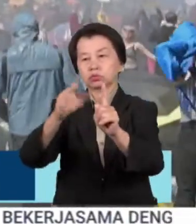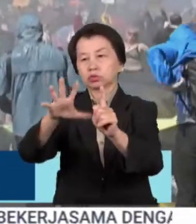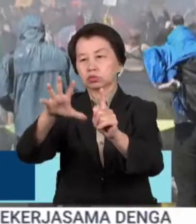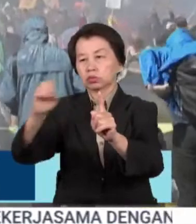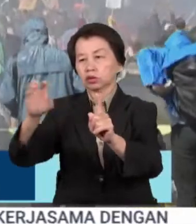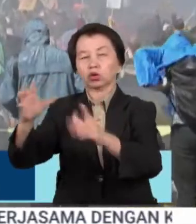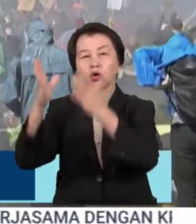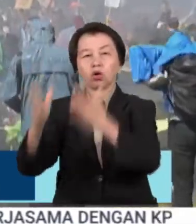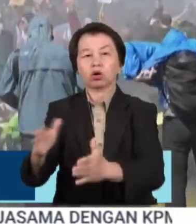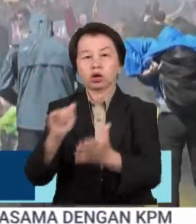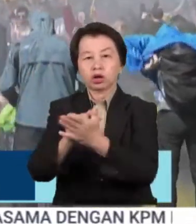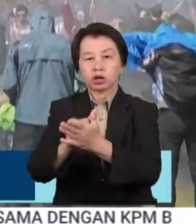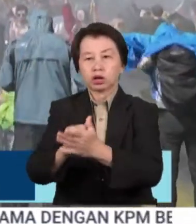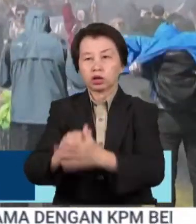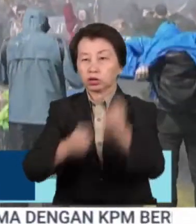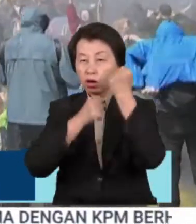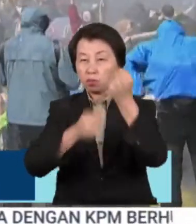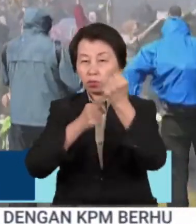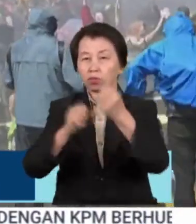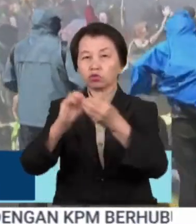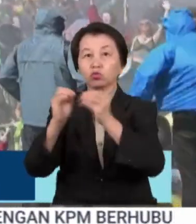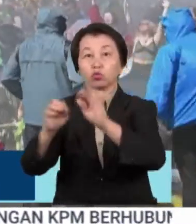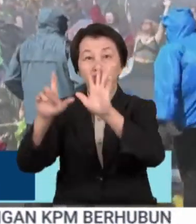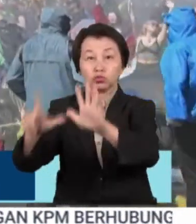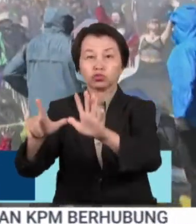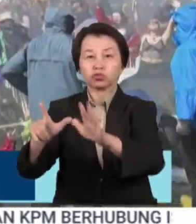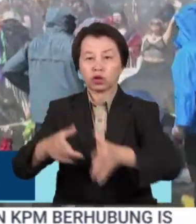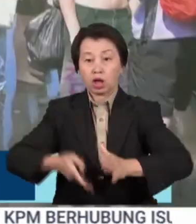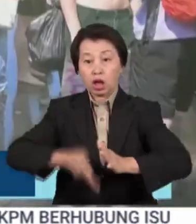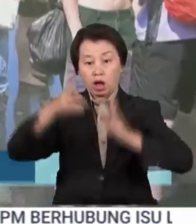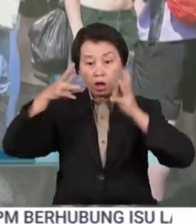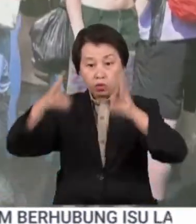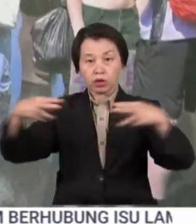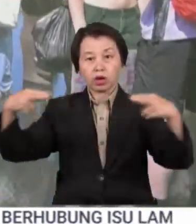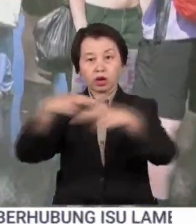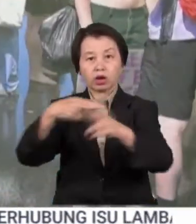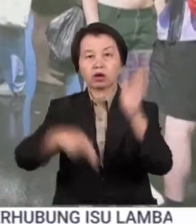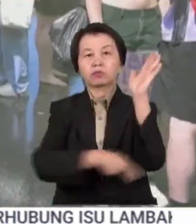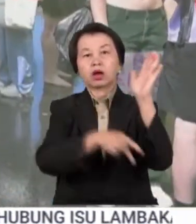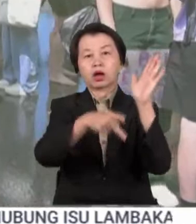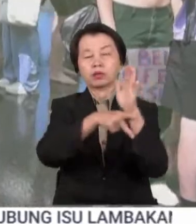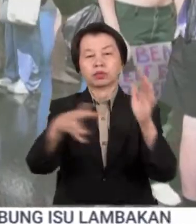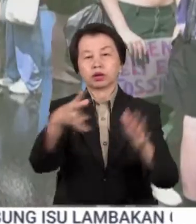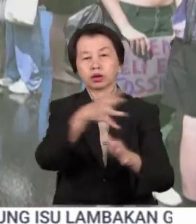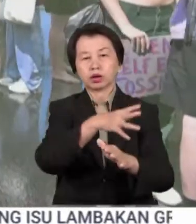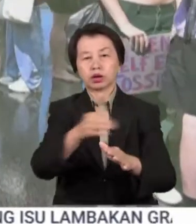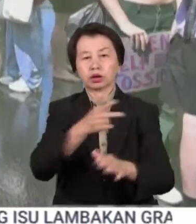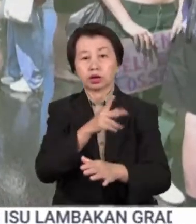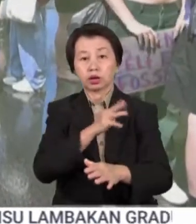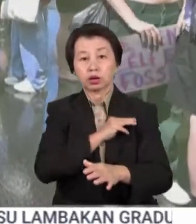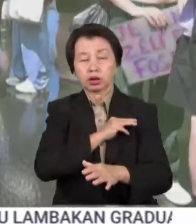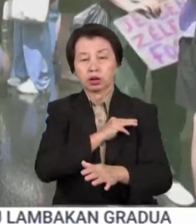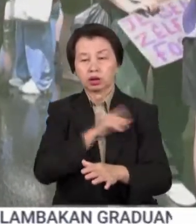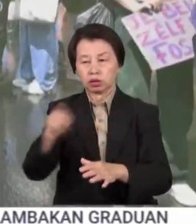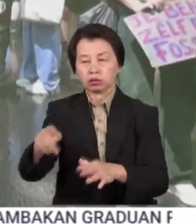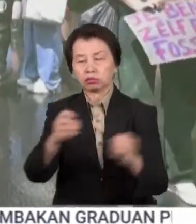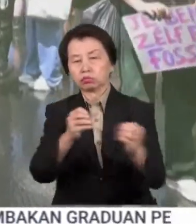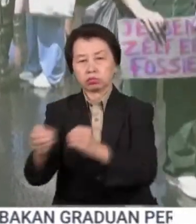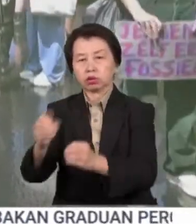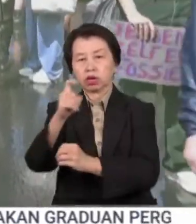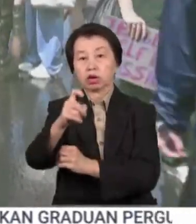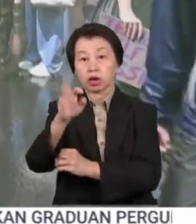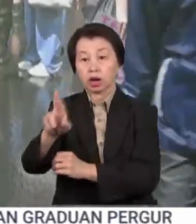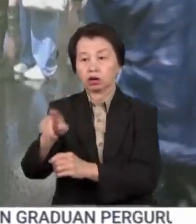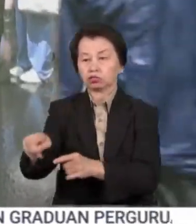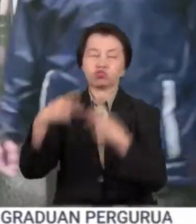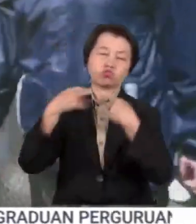Ia adalah protes ketujuh di lebuh raya sama berdekatan parlimen dan bangunan kementerian utama yang dianjurkan XR